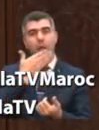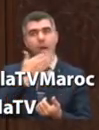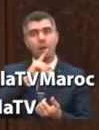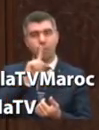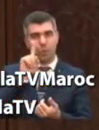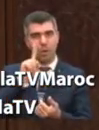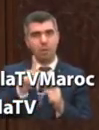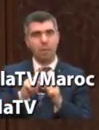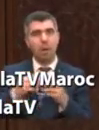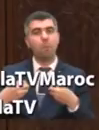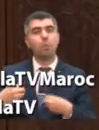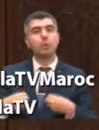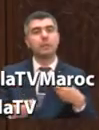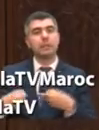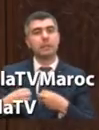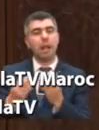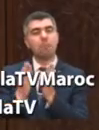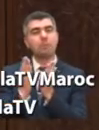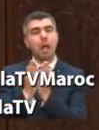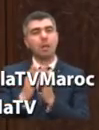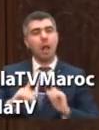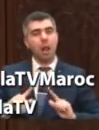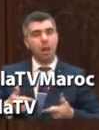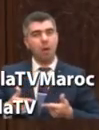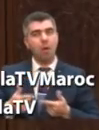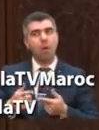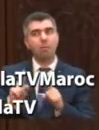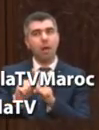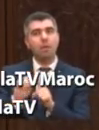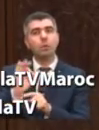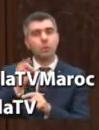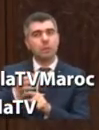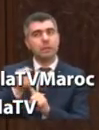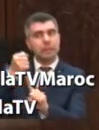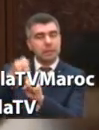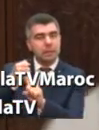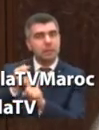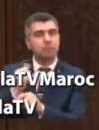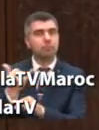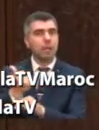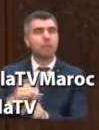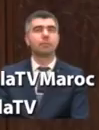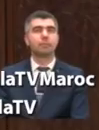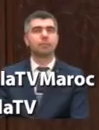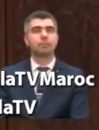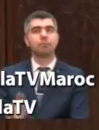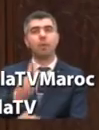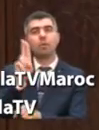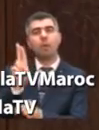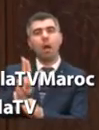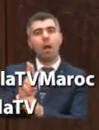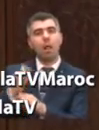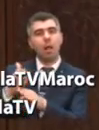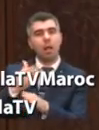المدراء الاقليميين والجهويين باش يتجاوزوا هذا المشكل. اريد ايضا لان هذا السؤال كان تم الطرح ديالو في